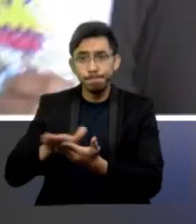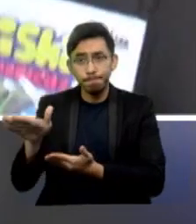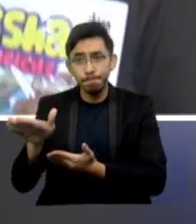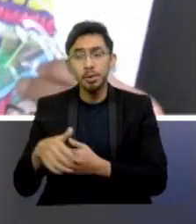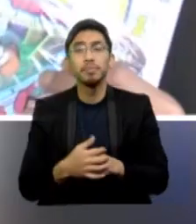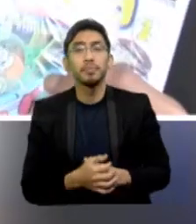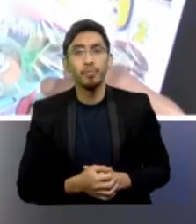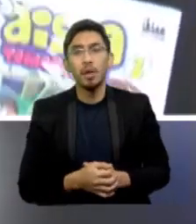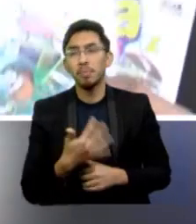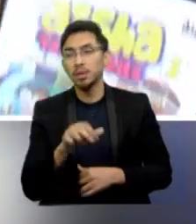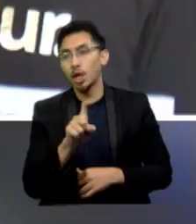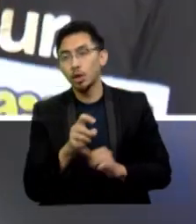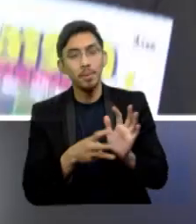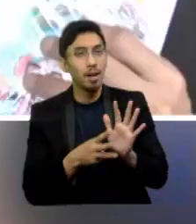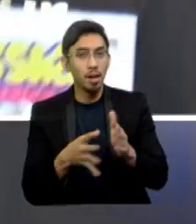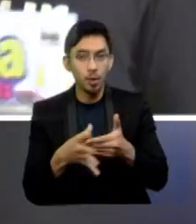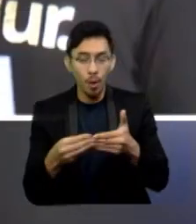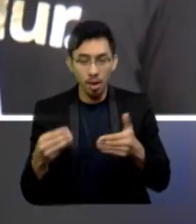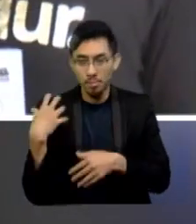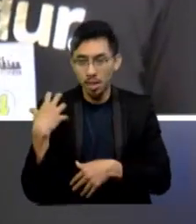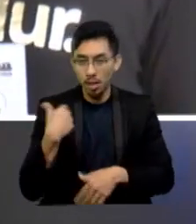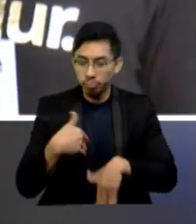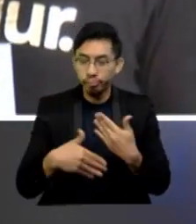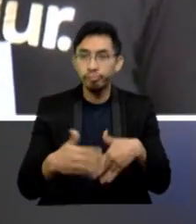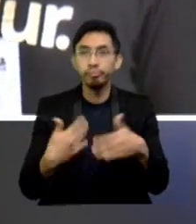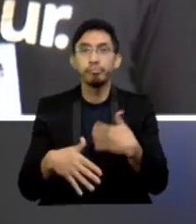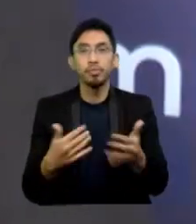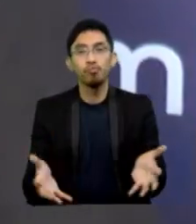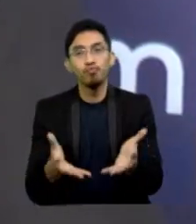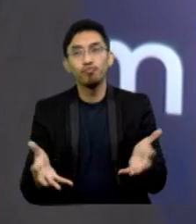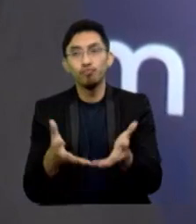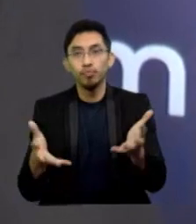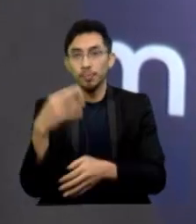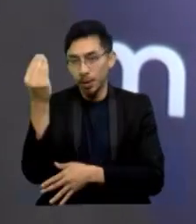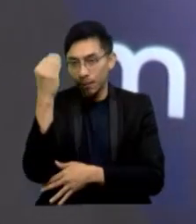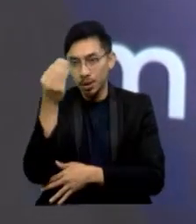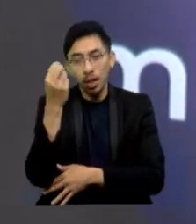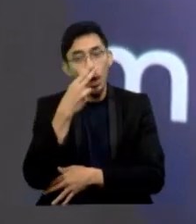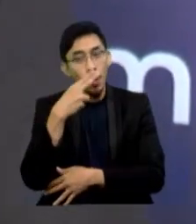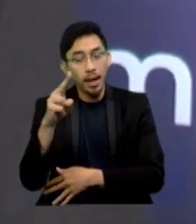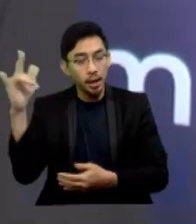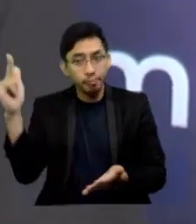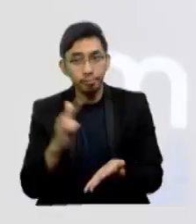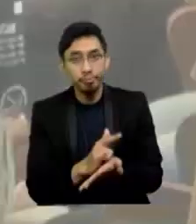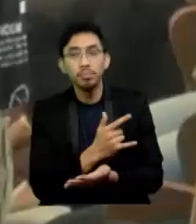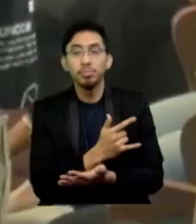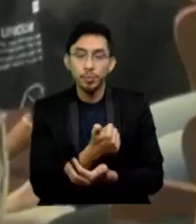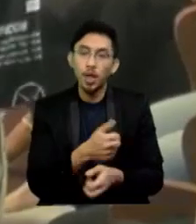Nusantara 550 juta pergerakan dan juga wisatawan mancanegara mulai kembali